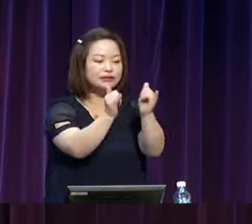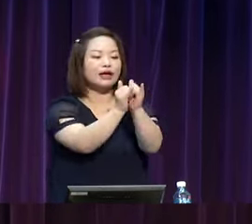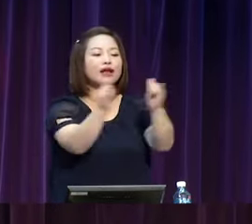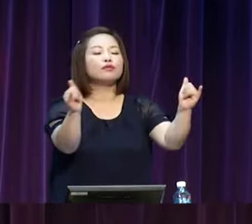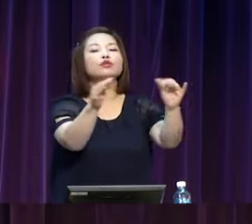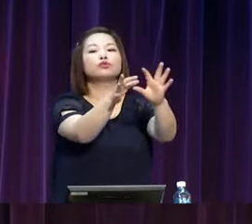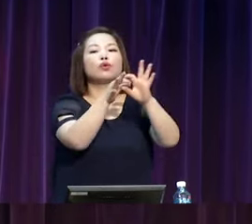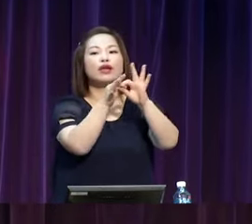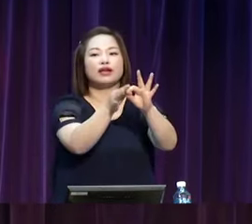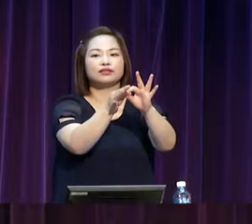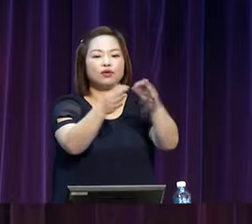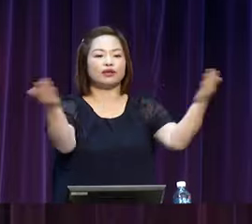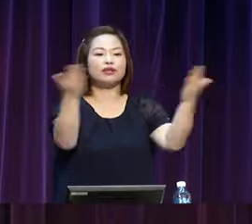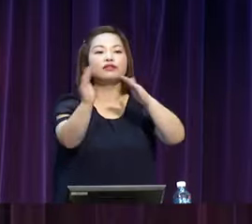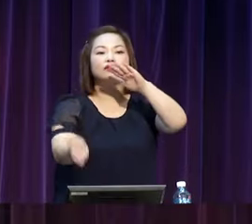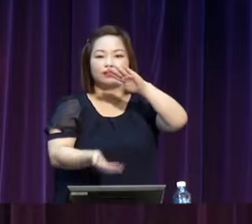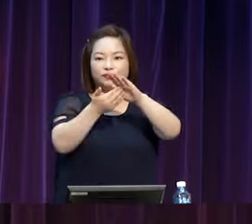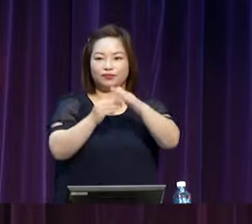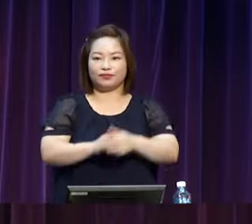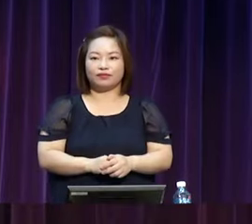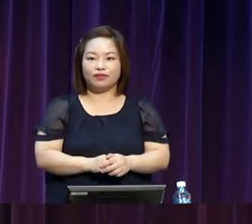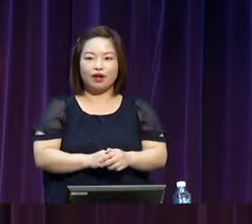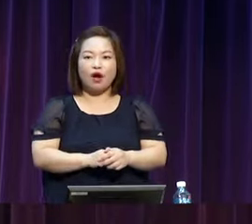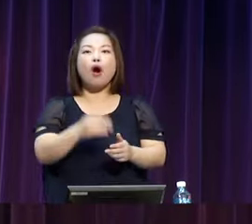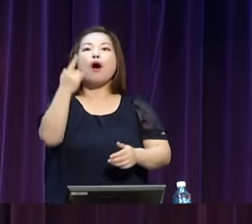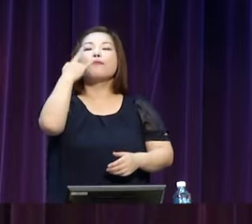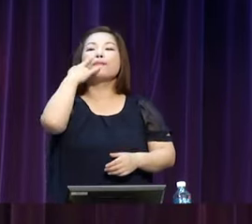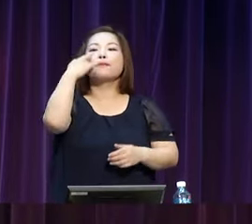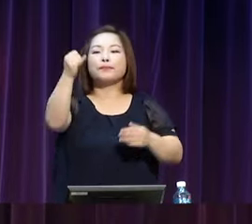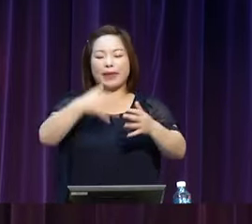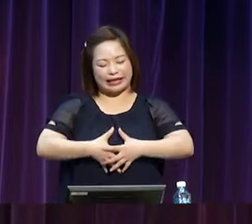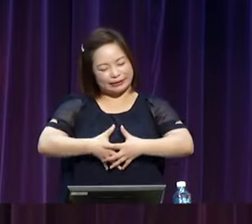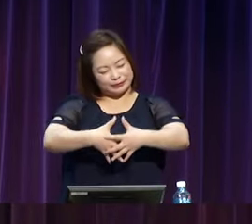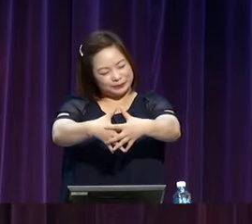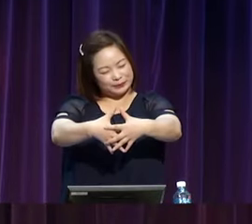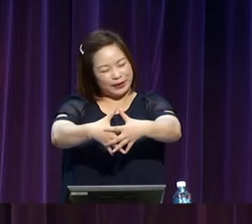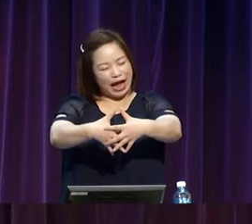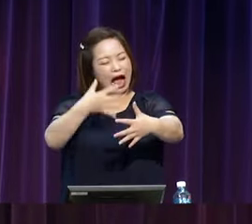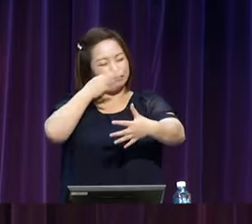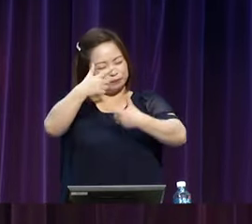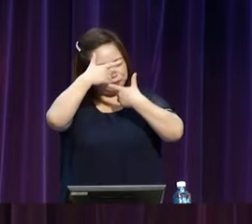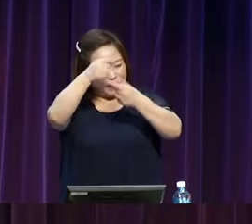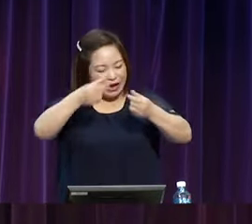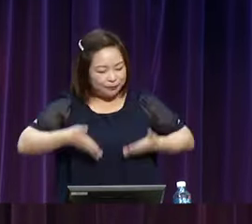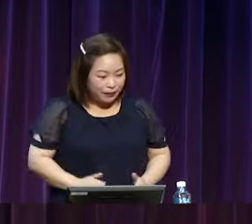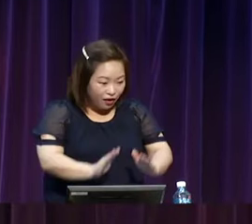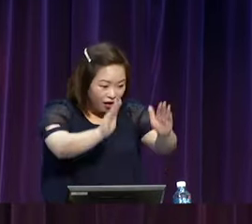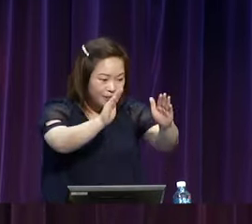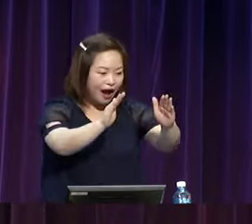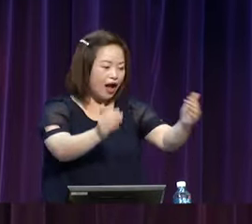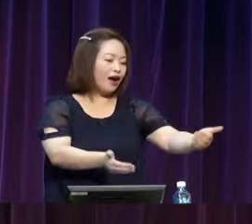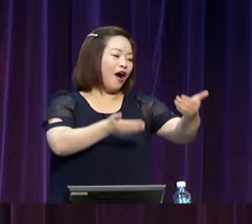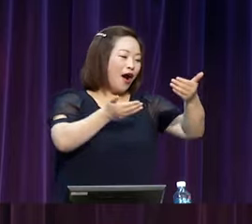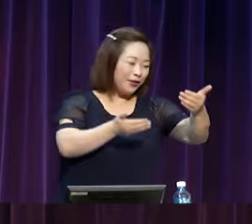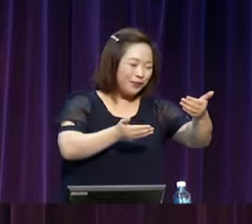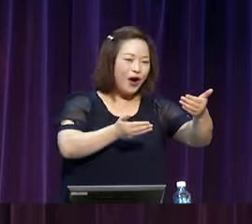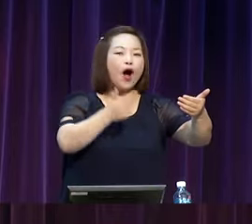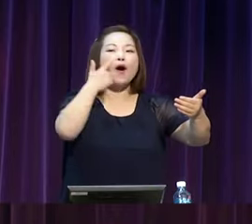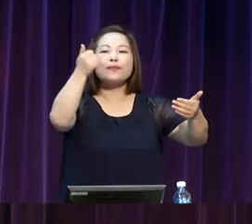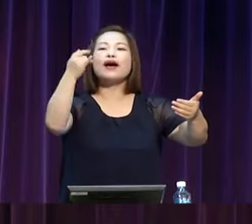아이가 태어났을 때 아이 혼자 있는 것은 아니죠. 엄마도 있고 아빠도 있고